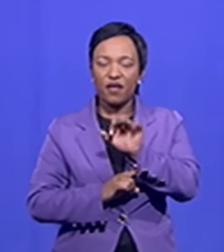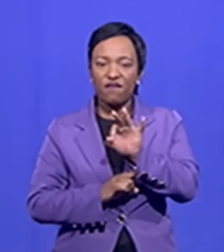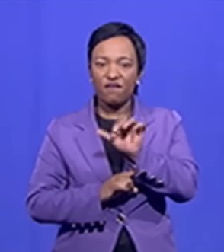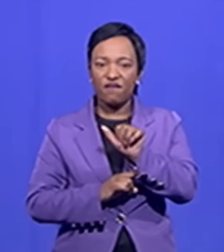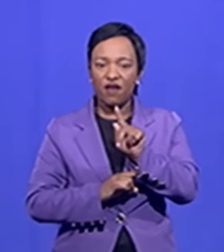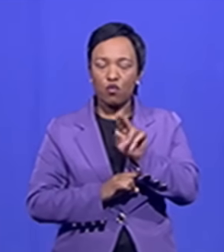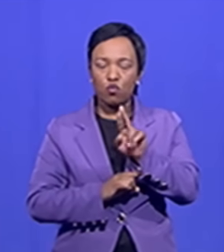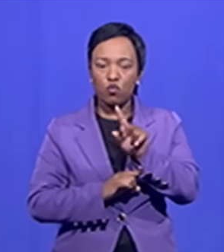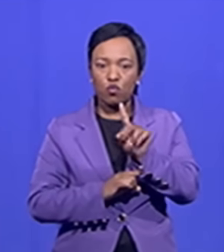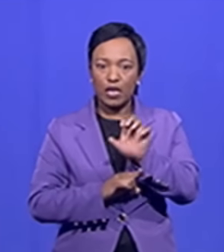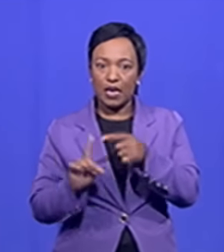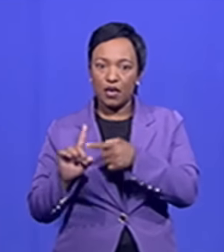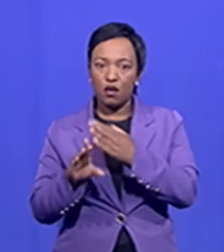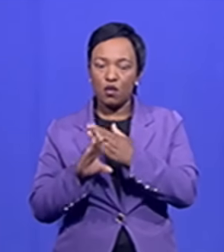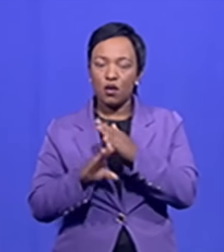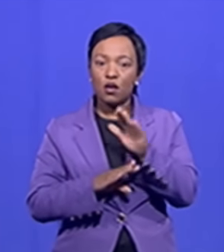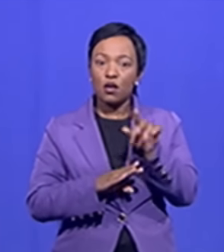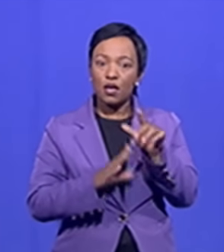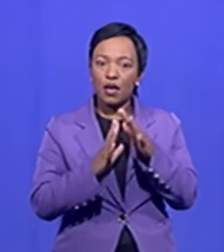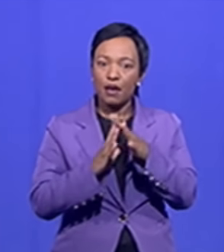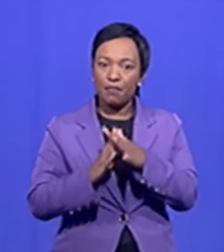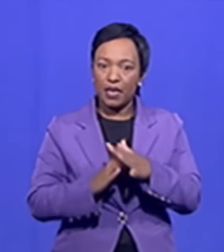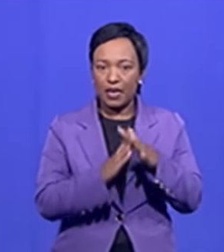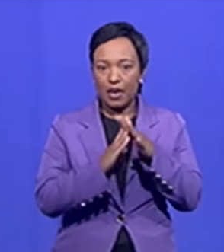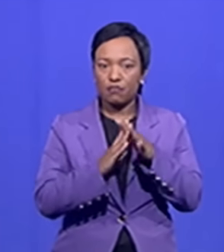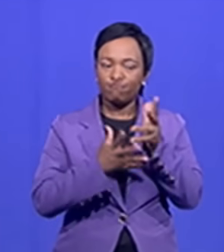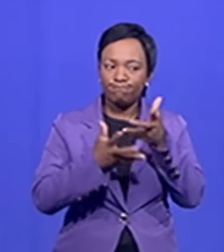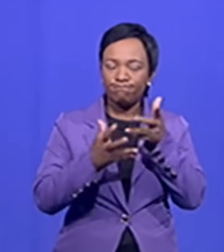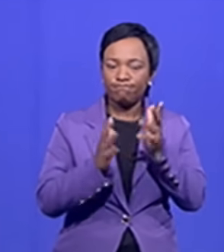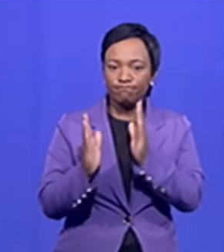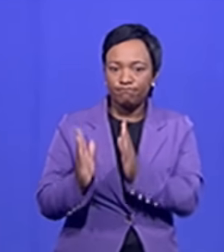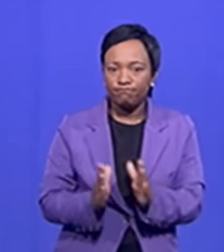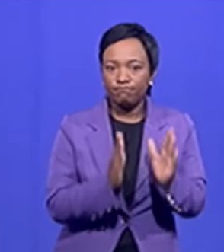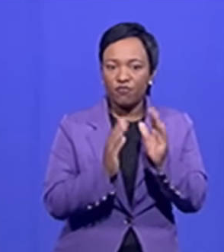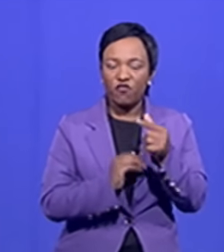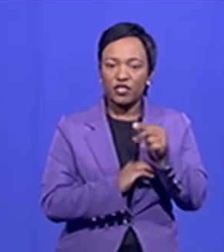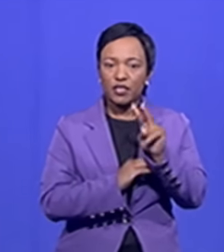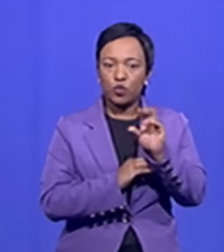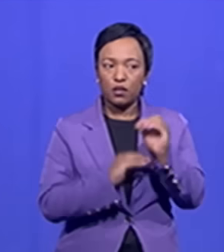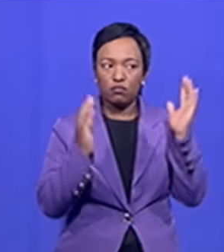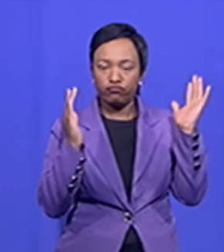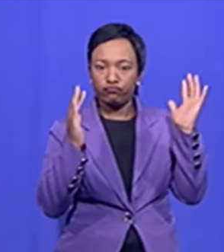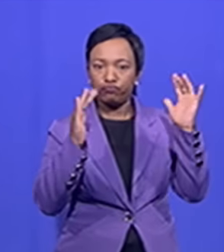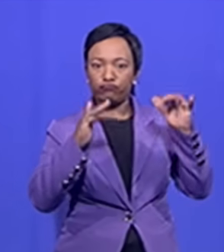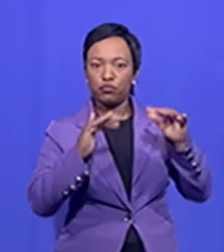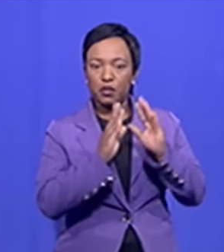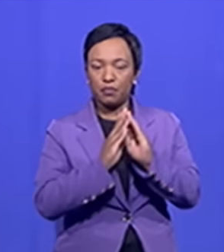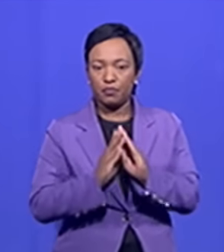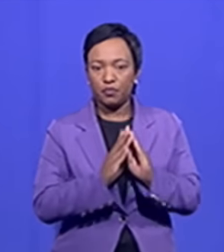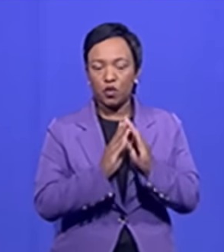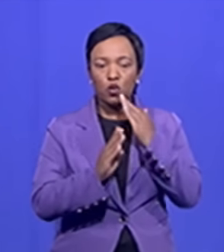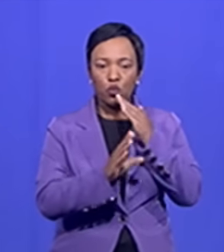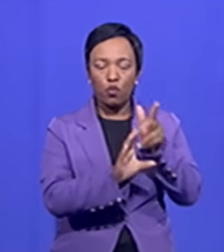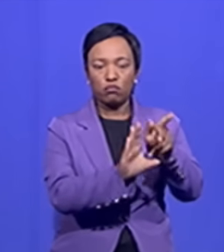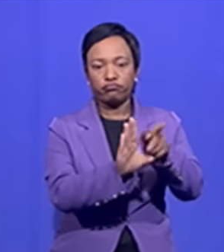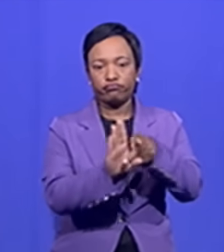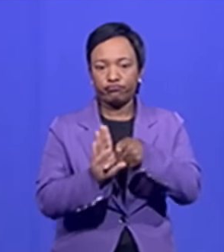ntse ba sebetsa le baetapele ba Afrika Borwa ho hlophisa seboka se tlang sa baetapele ba G20 mme ba tla ba le kabelo sona.